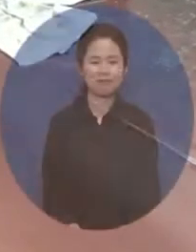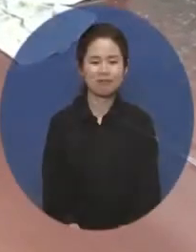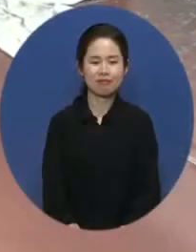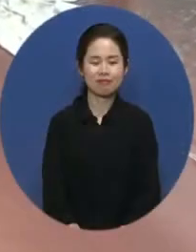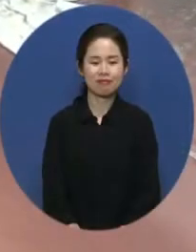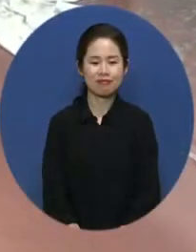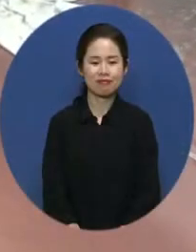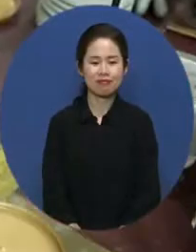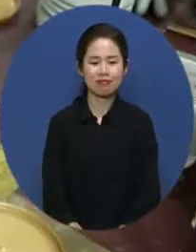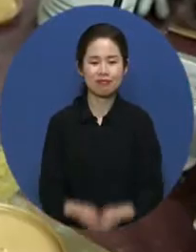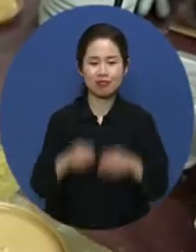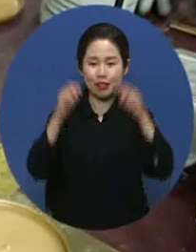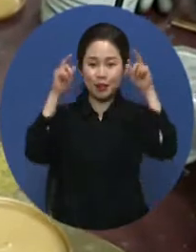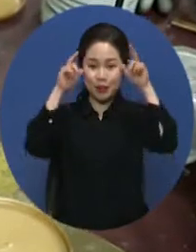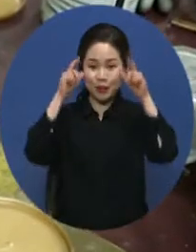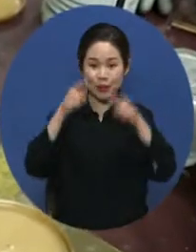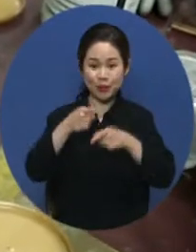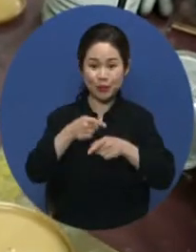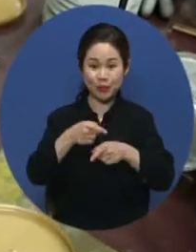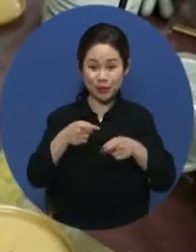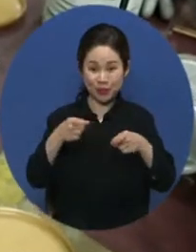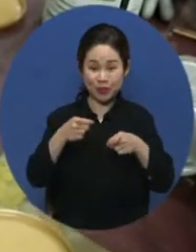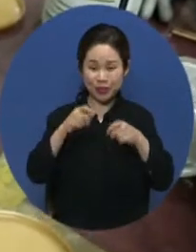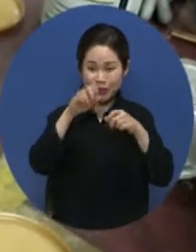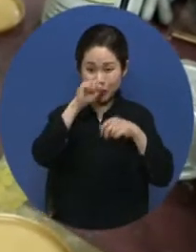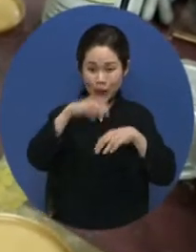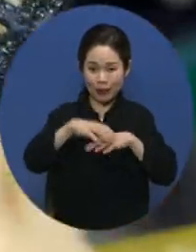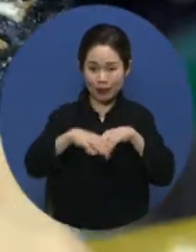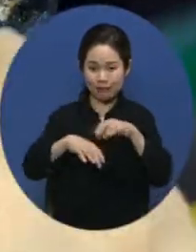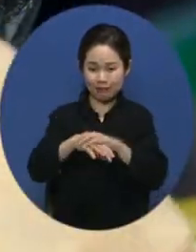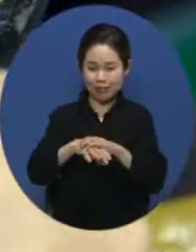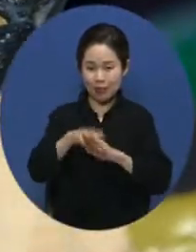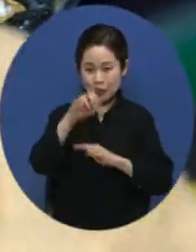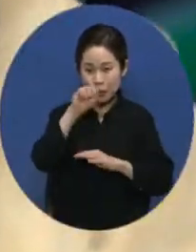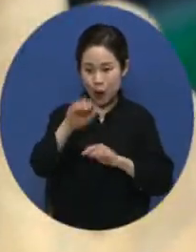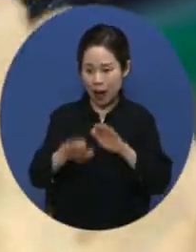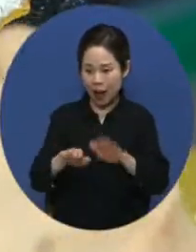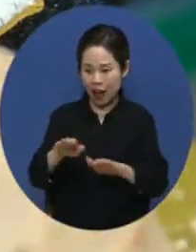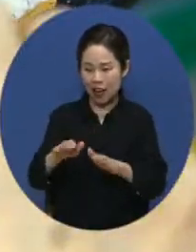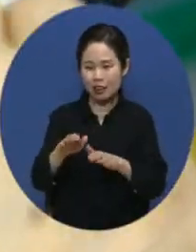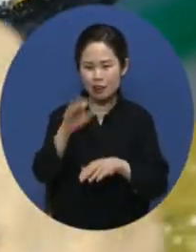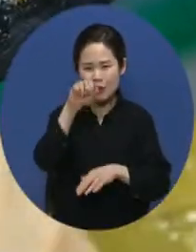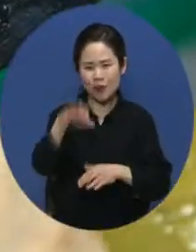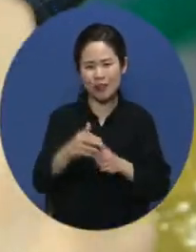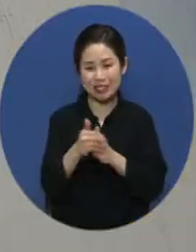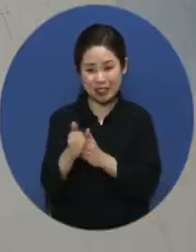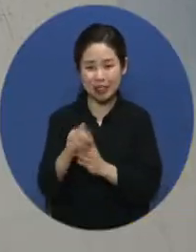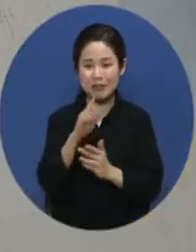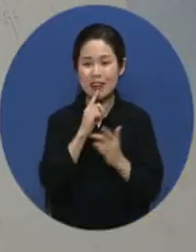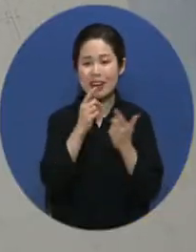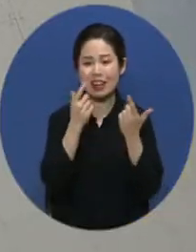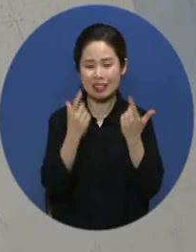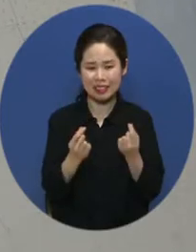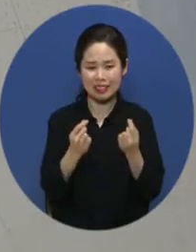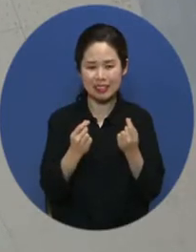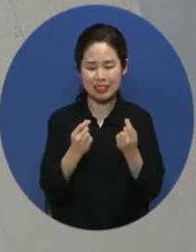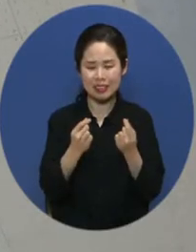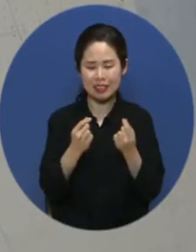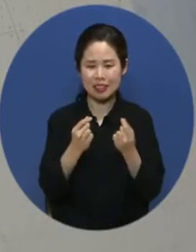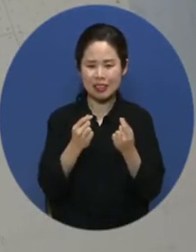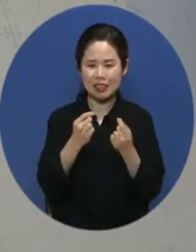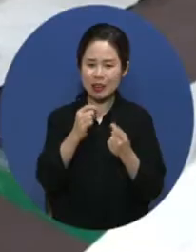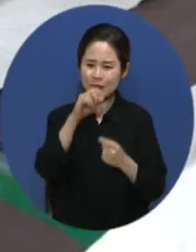좋은 구두를 신으면 좋은 곳에 데려다준다는 말처럼 좋은 신발, 발이 편한 신발을 만난다는